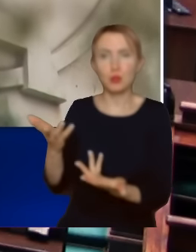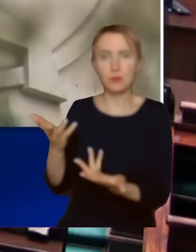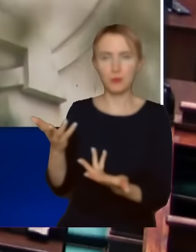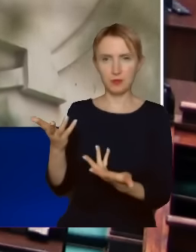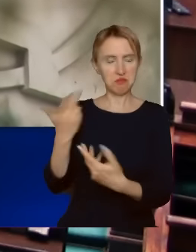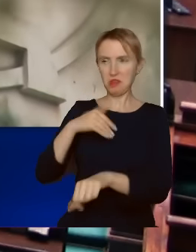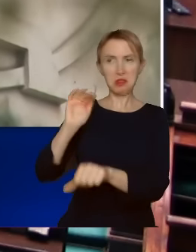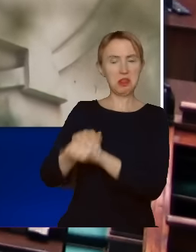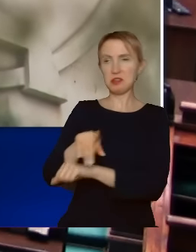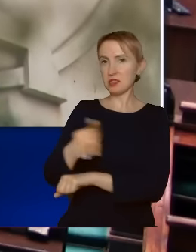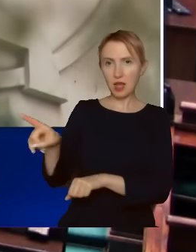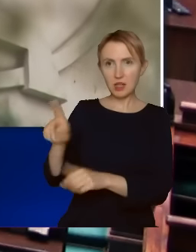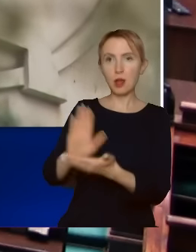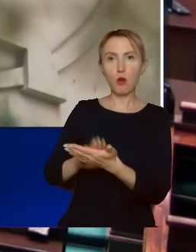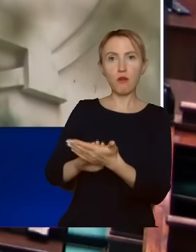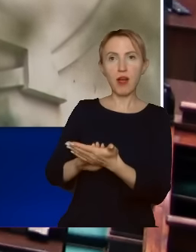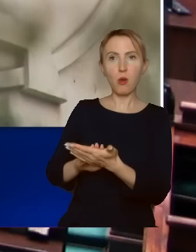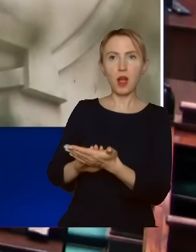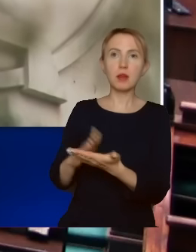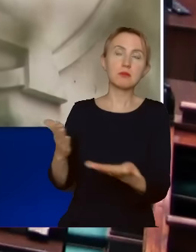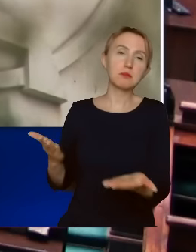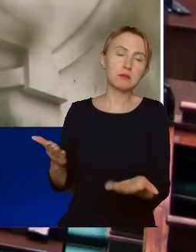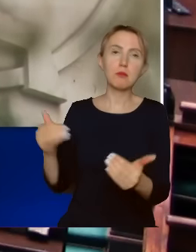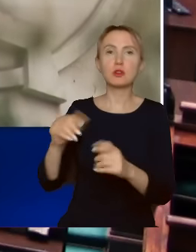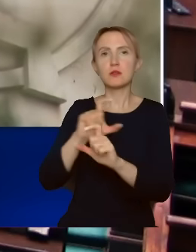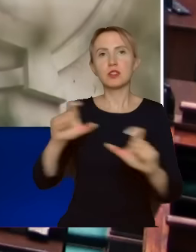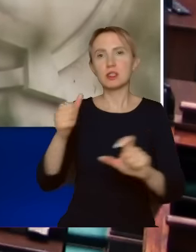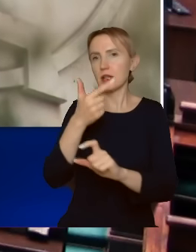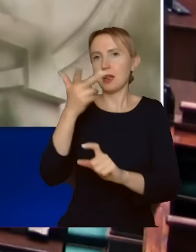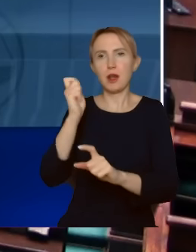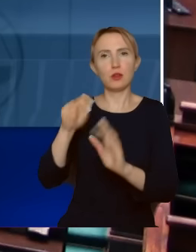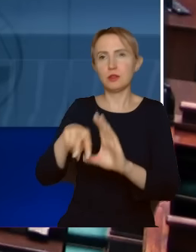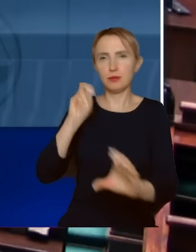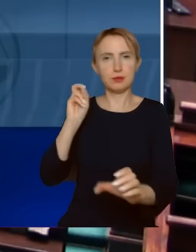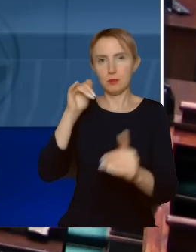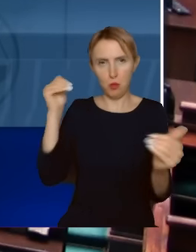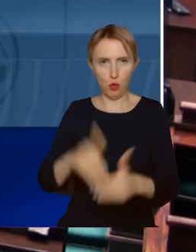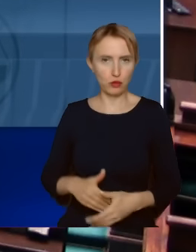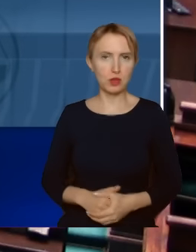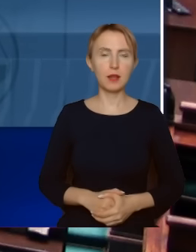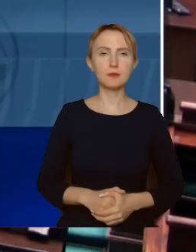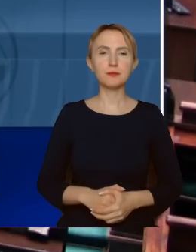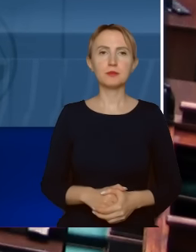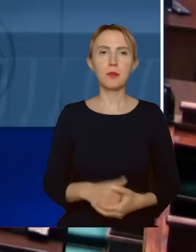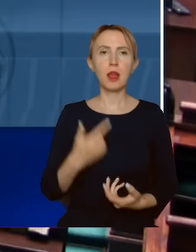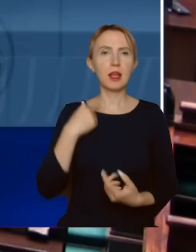zgadzał z uchwałami stowarzyszenia to może w ciągu kilku godzin ze stowarzyszenia wystąpić Ja słyszałem kiedyś